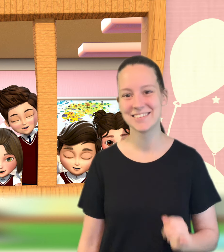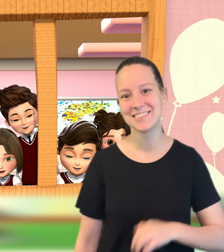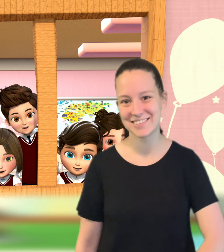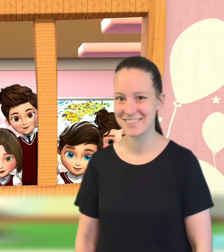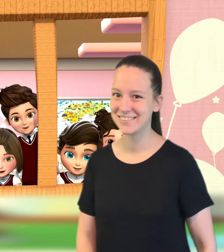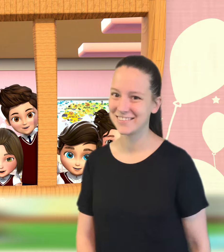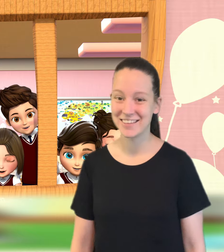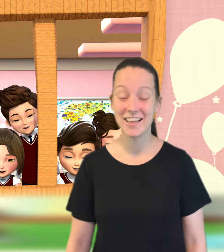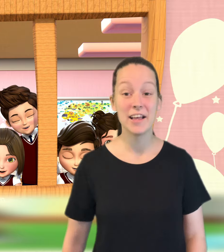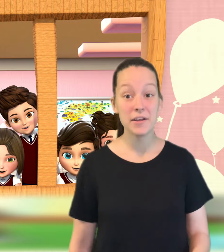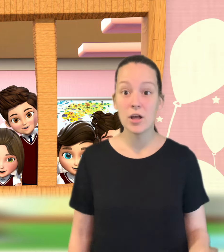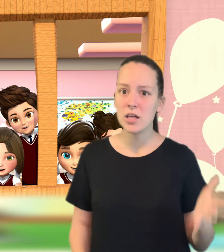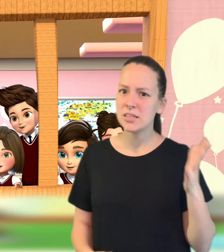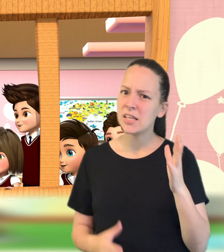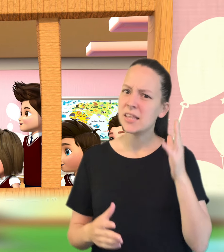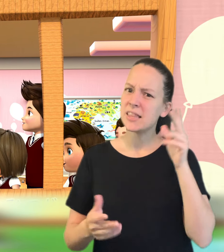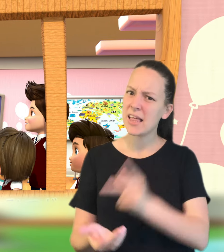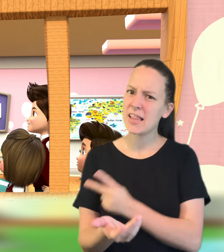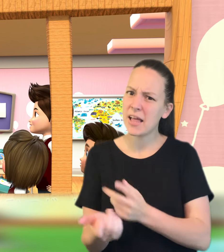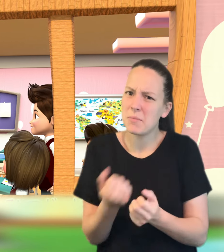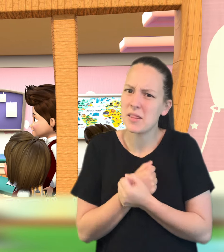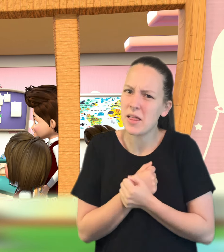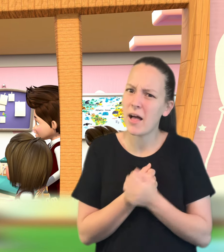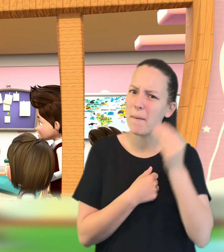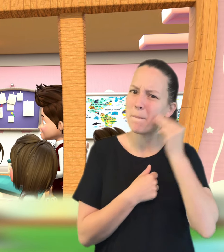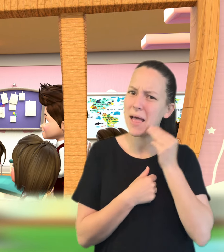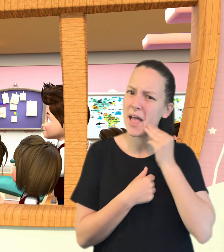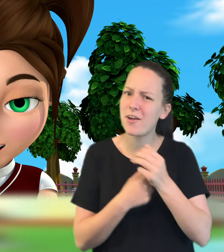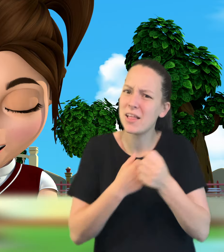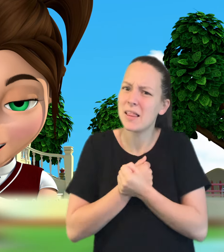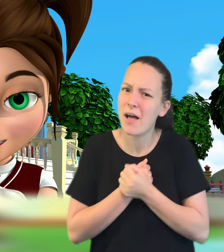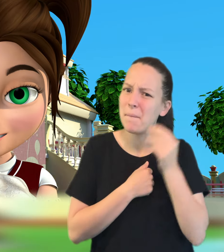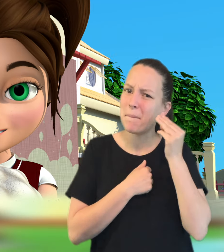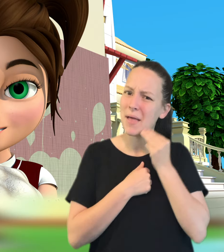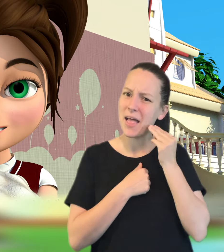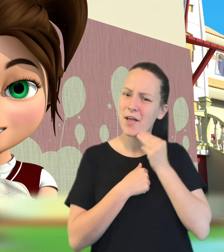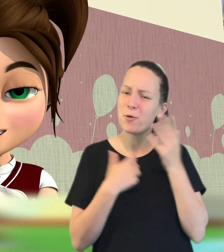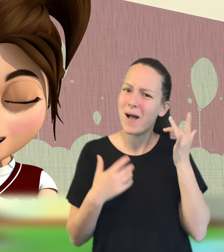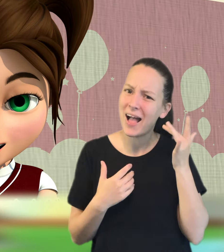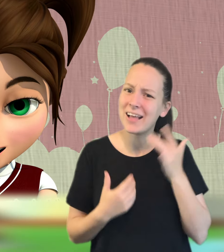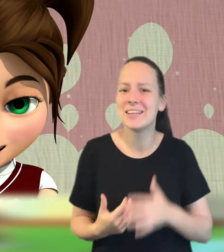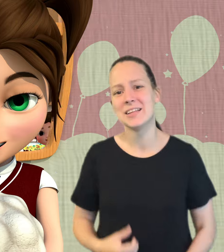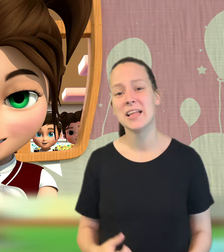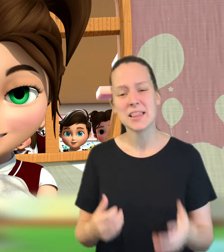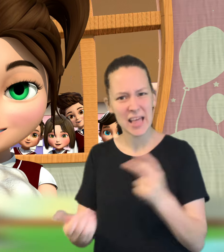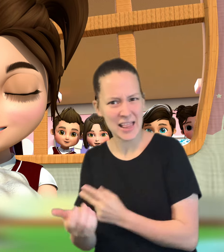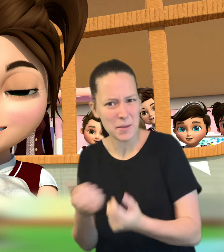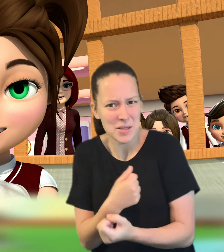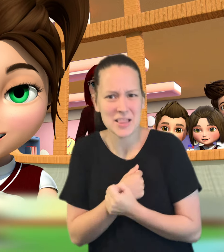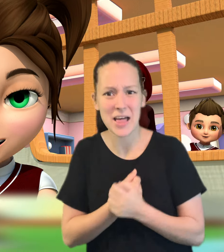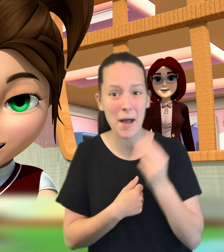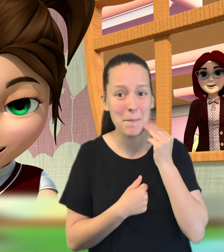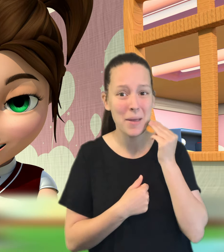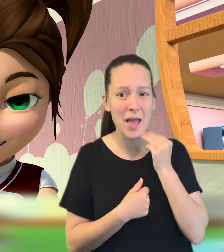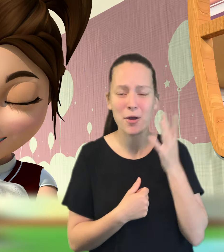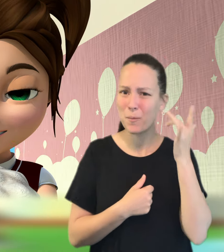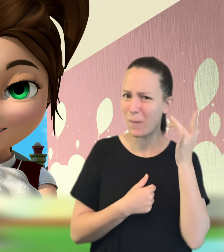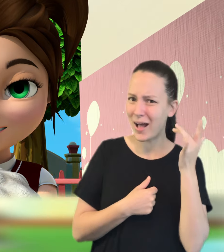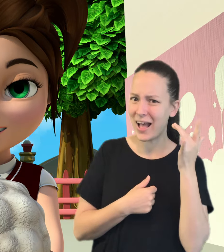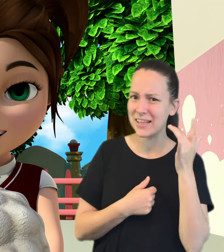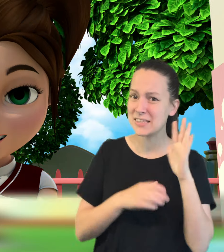泣き出したメリーは羊が好きだ好きだメリー